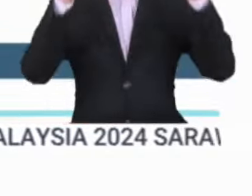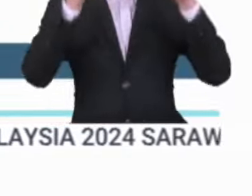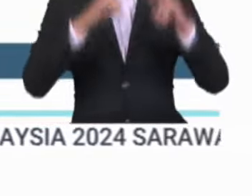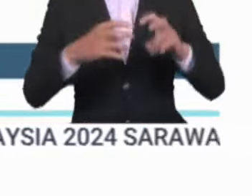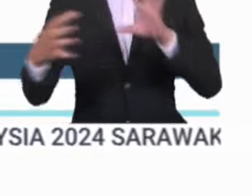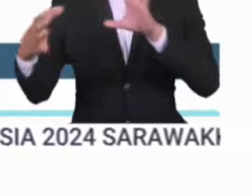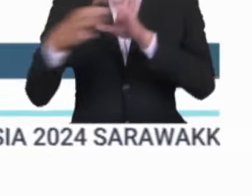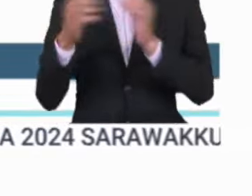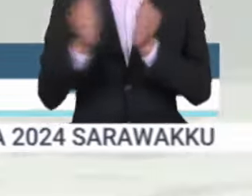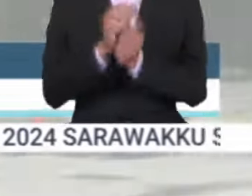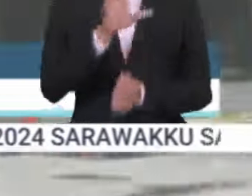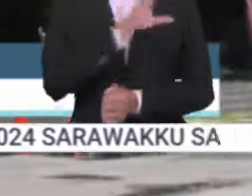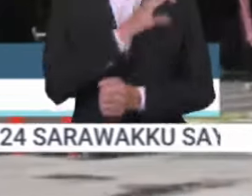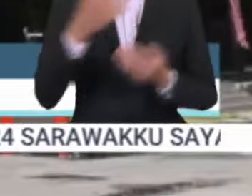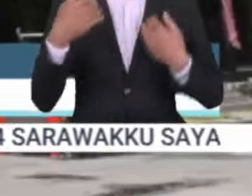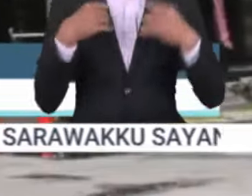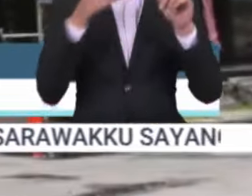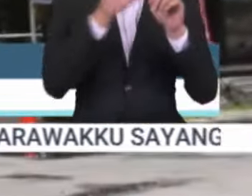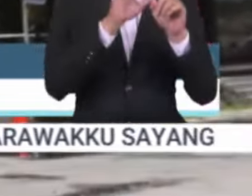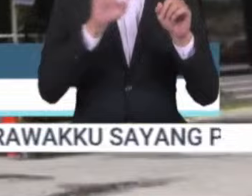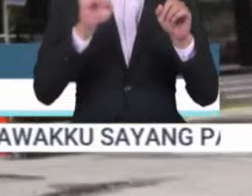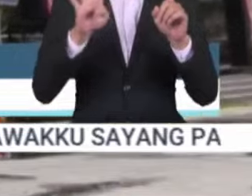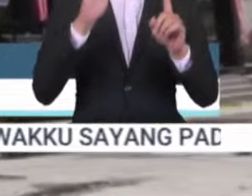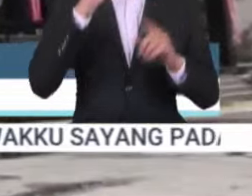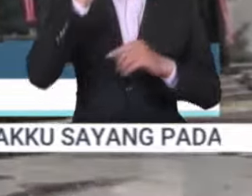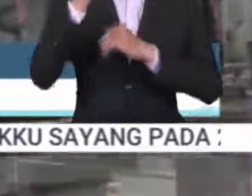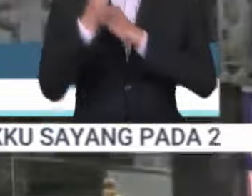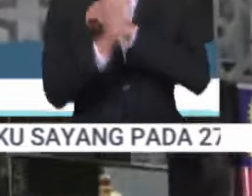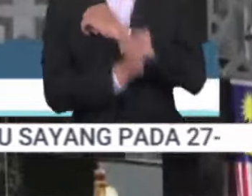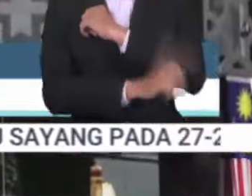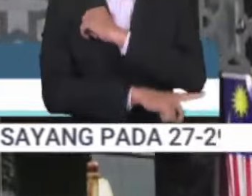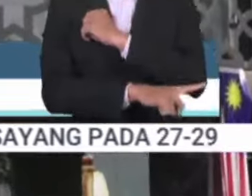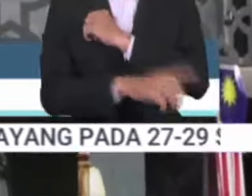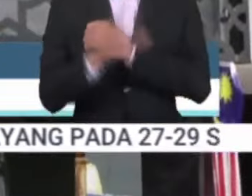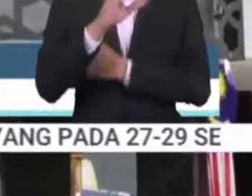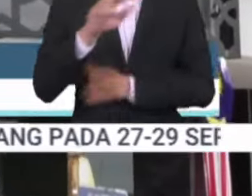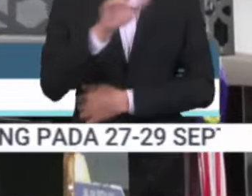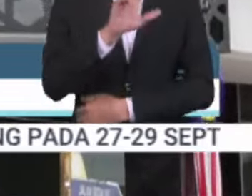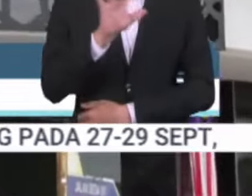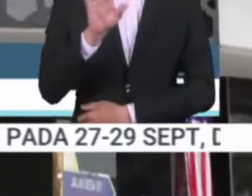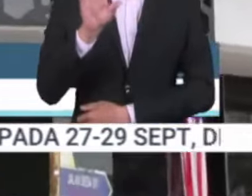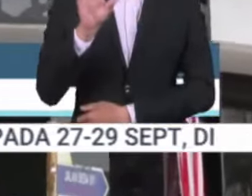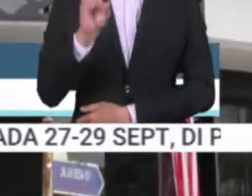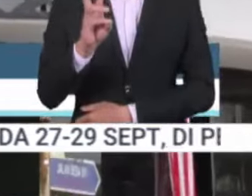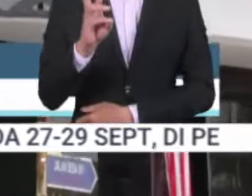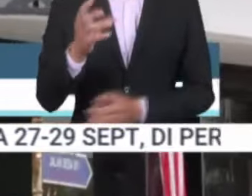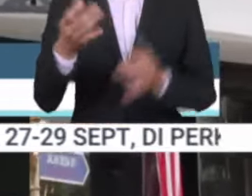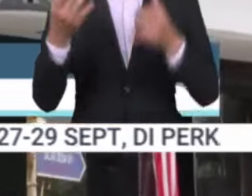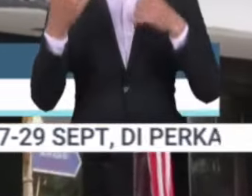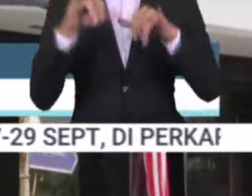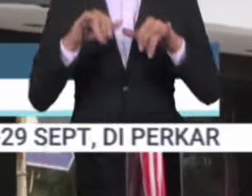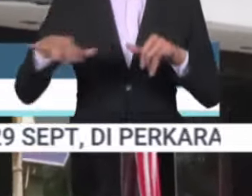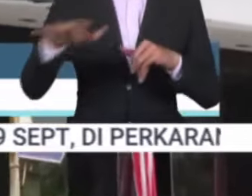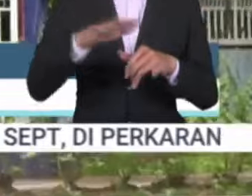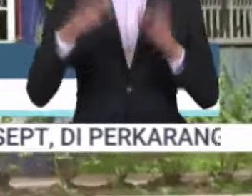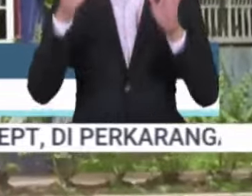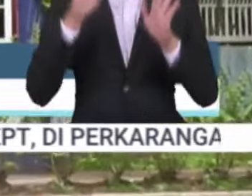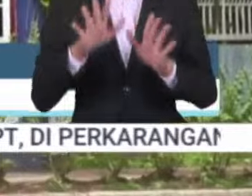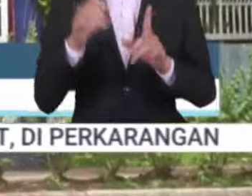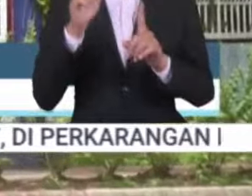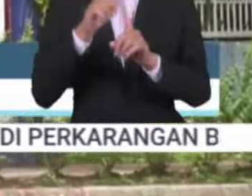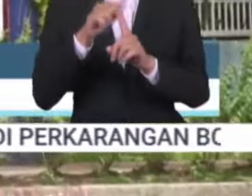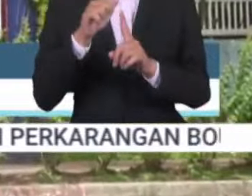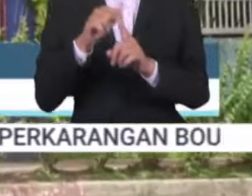siasatan dengan kerjasama pihak polis, 184 individu bakal didakwa. Sementara 386 individu